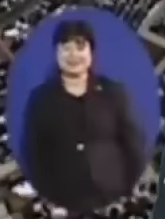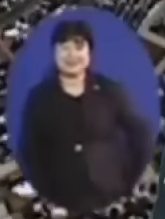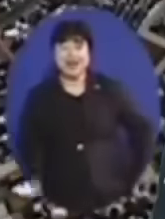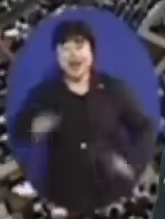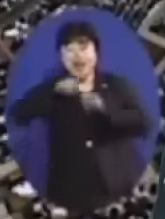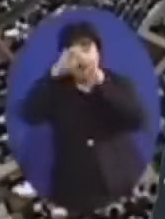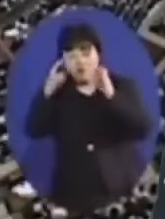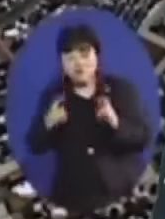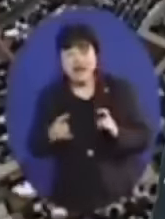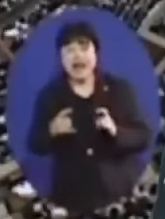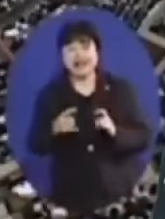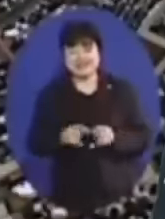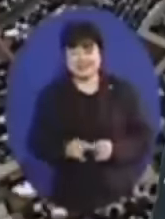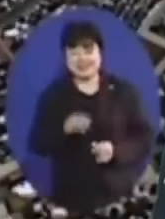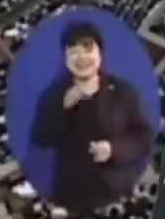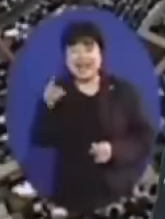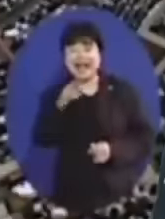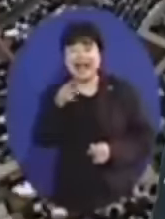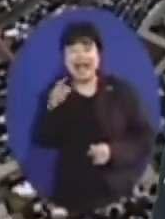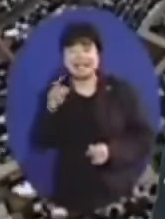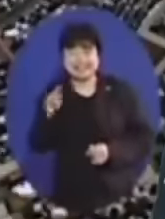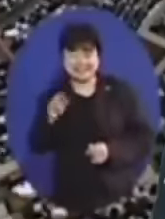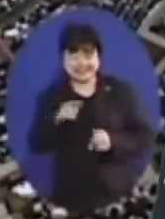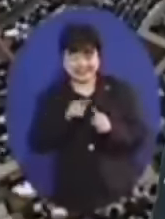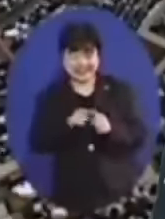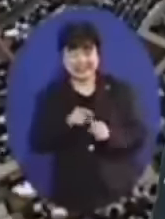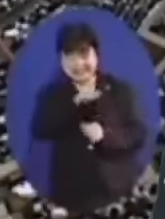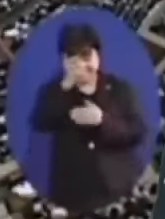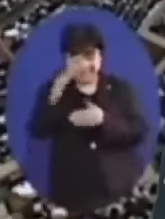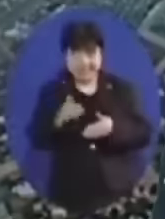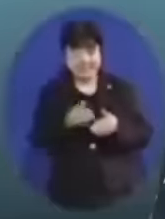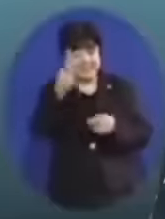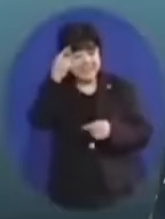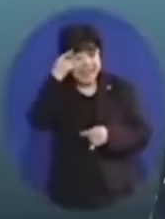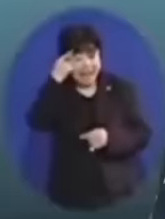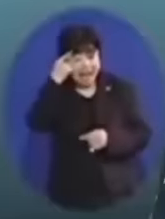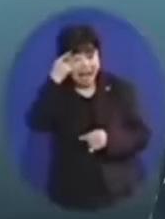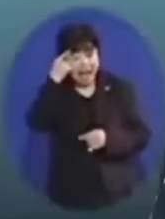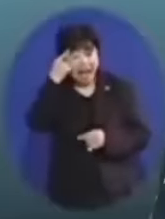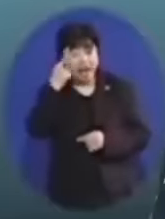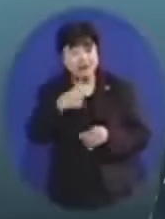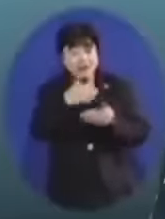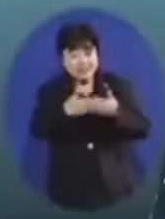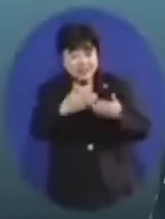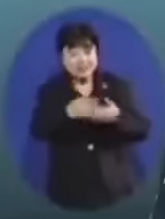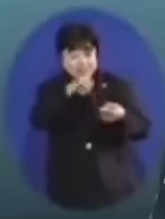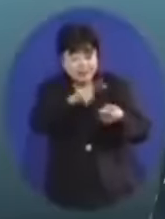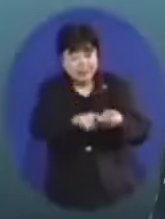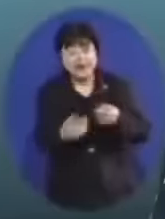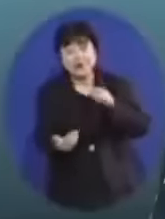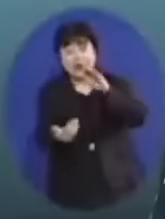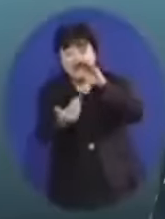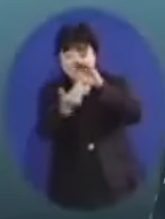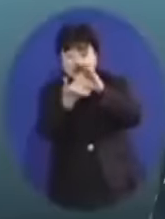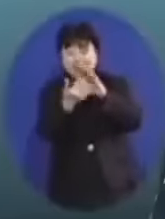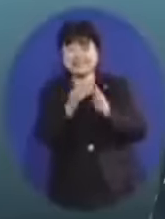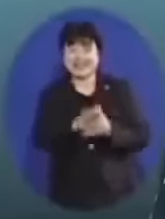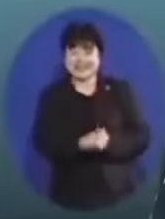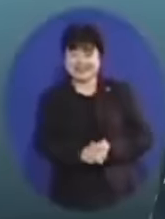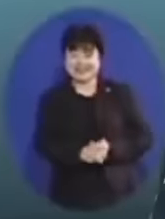프랑스의 철학자 데카르트는 당신의 인생은 당신이 생각하고 그림 그대로 이루어진다고